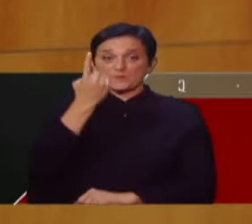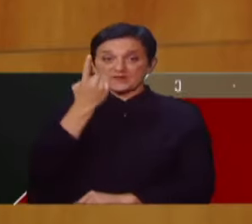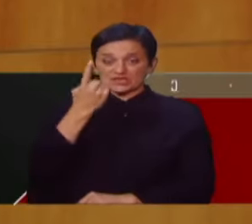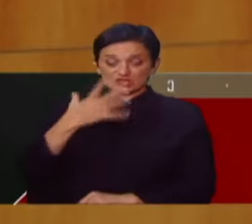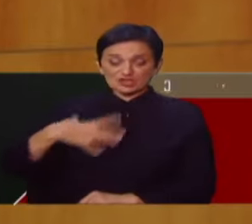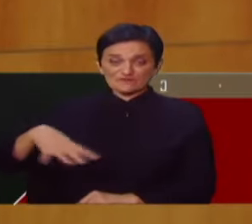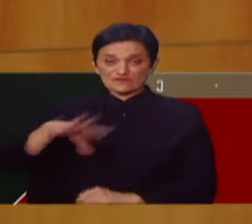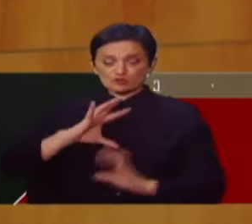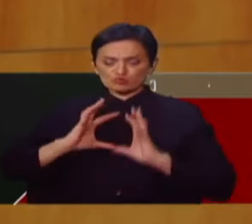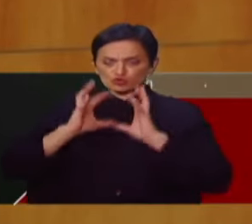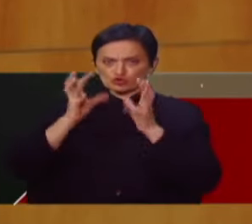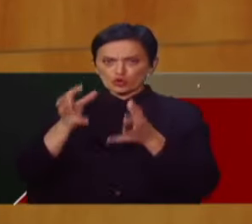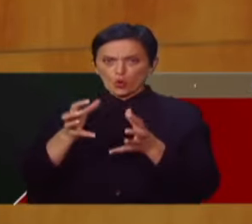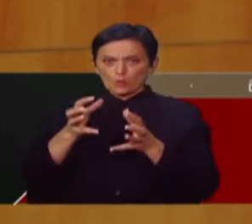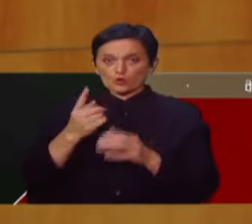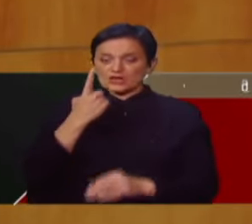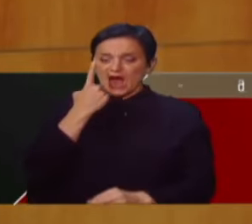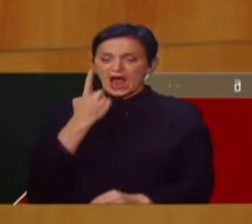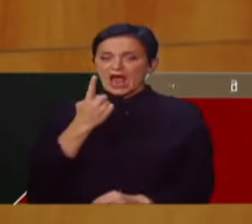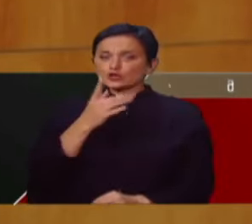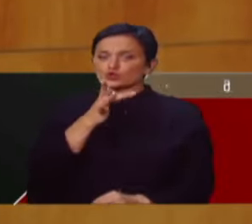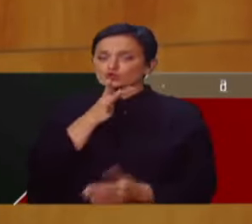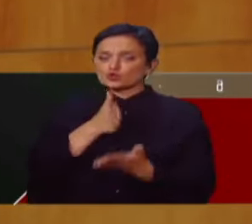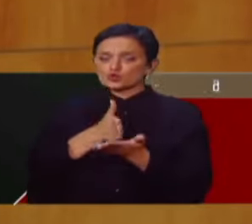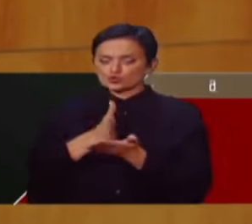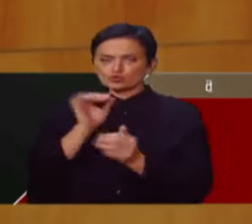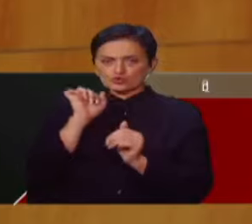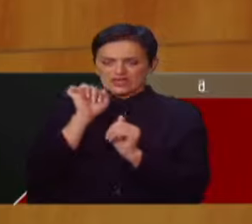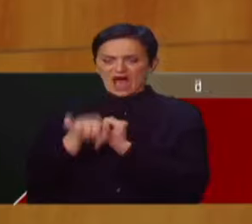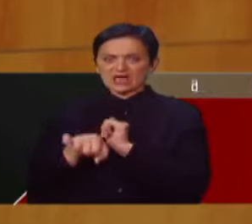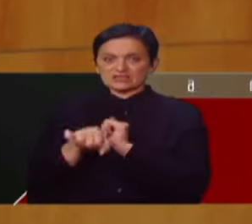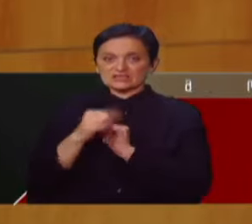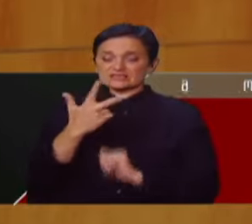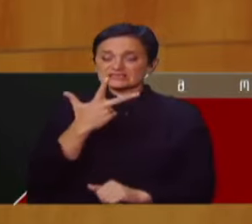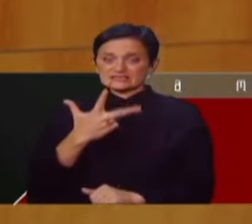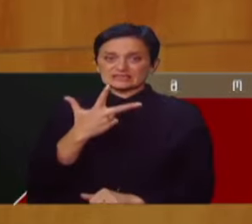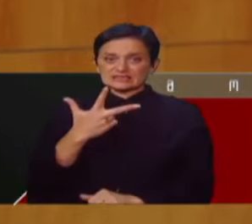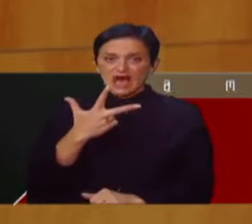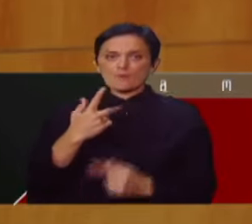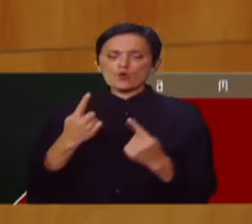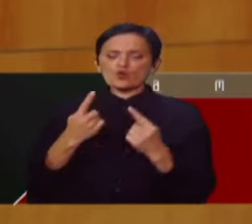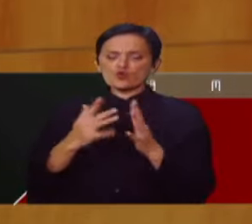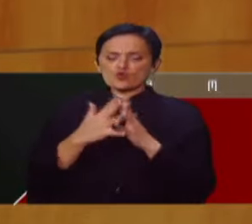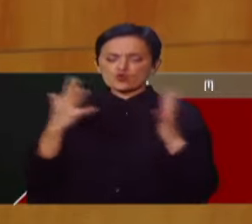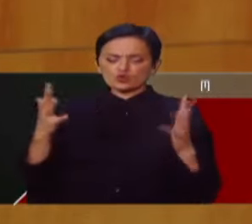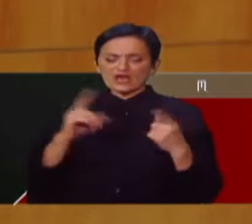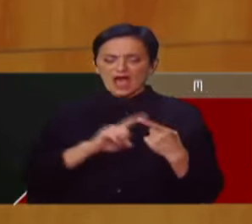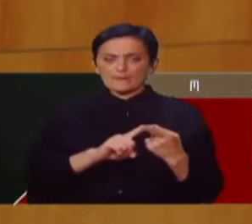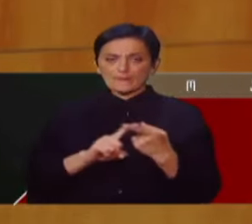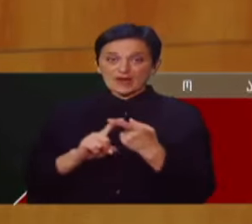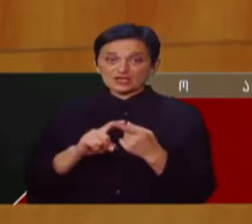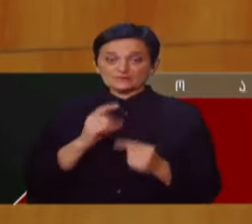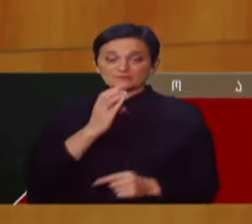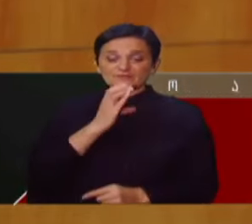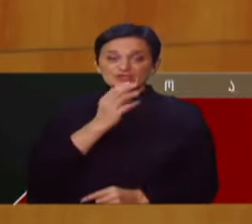ქვეყანა მსოფლიოში, რომელიც ერთდროულად დაძლევს აი ამ სამ უდიდეს ეპიდემიას: